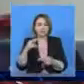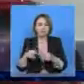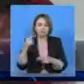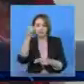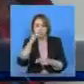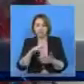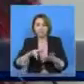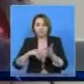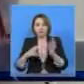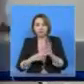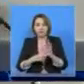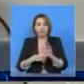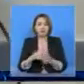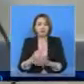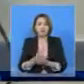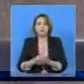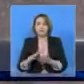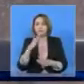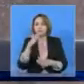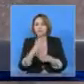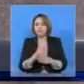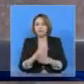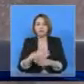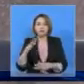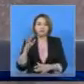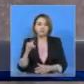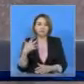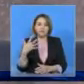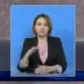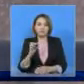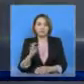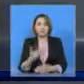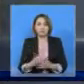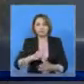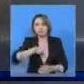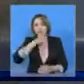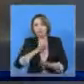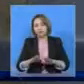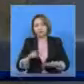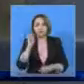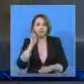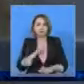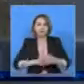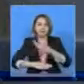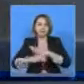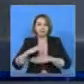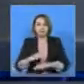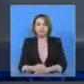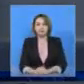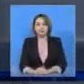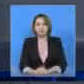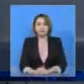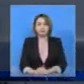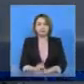текущего года планируется оказать профилактическую помощь свыше 450 взрослым людям с ограниченными возможностями.